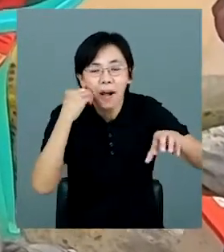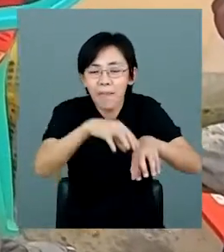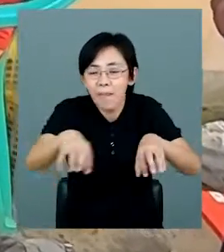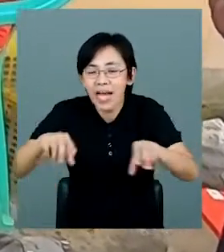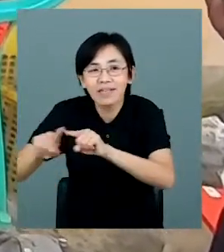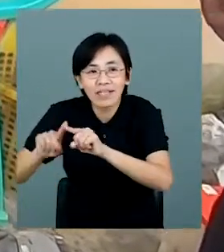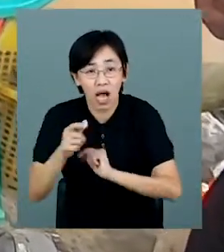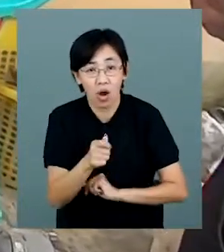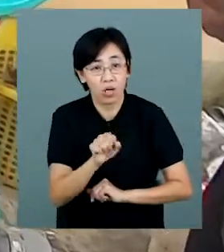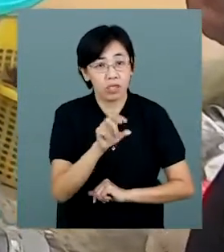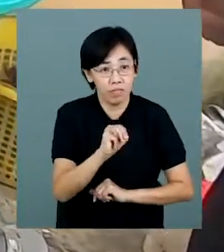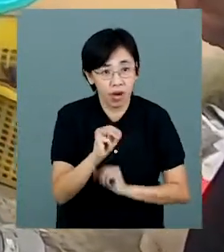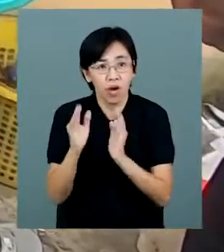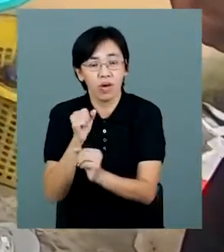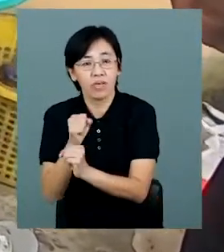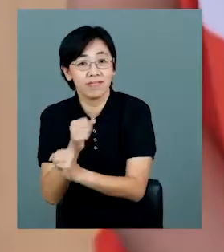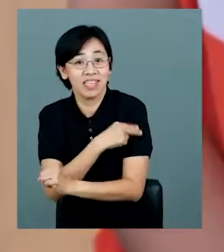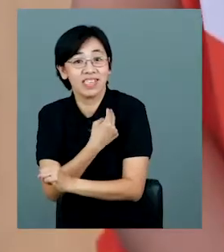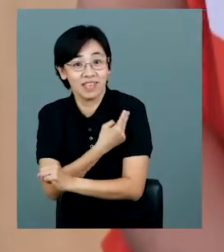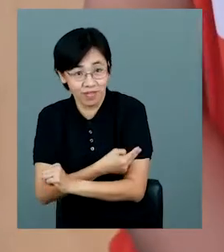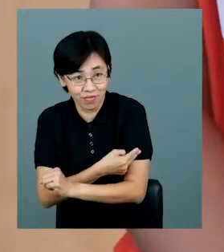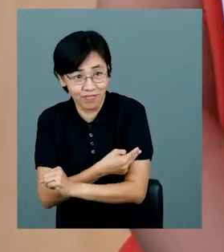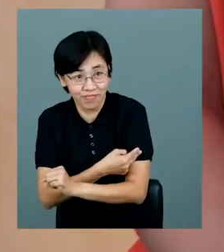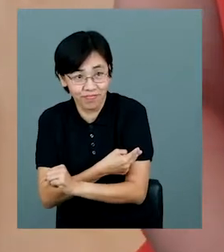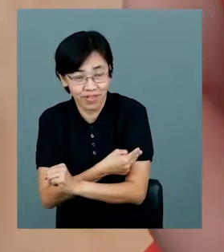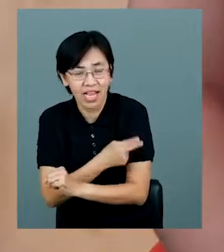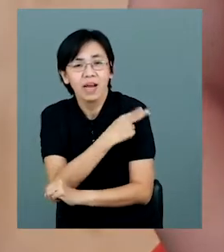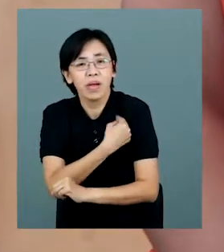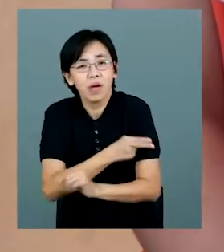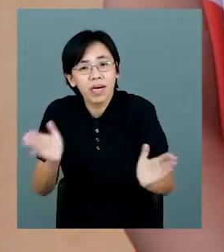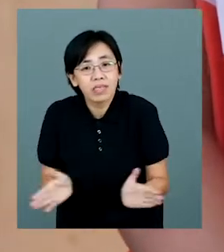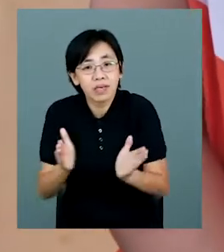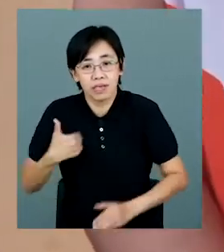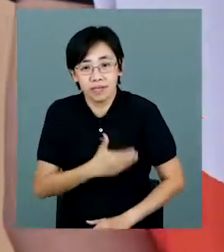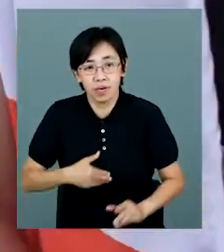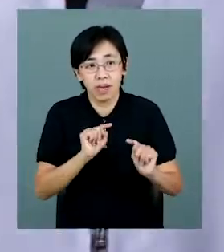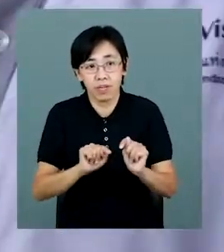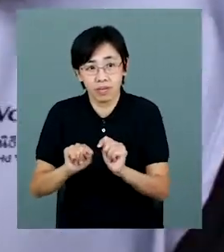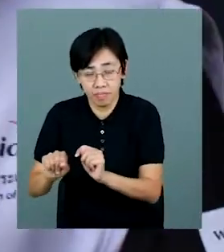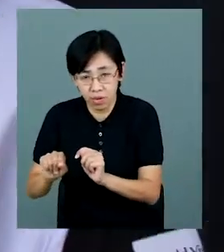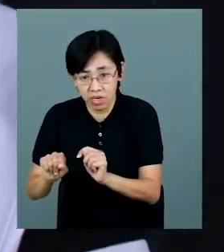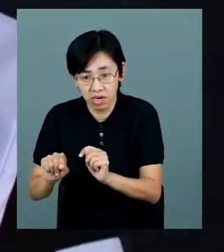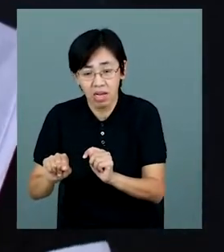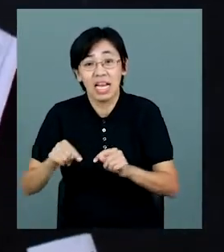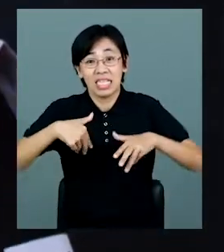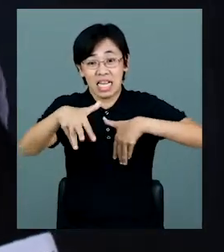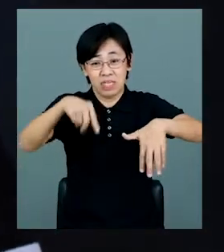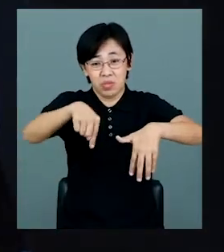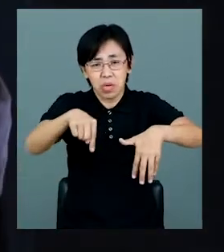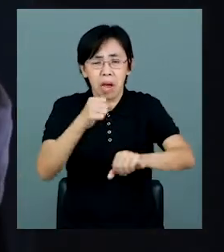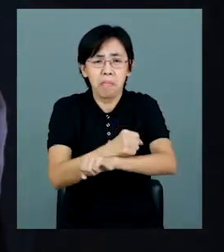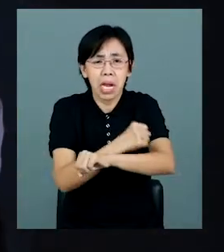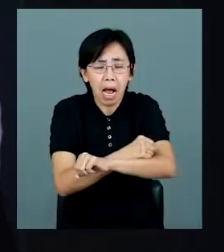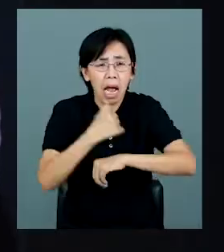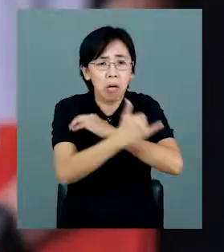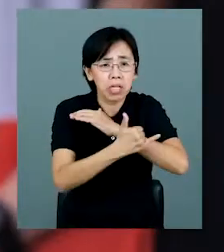นะครับก็จะมีอสม.กับเจ้าหน้าที่จากทางสาธารณสุขนะครับจากทางรพสก.แต่ในพื้นที่มีแรงงาน